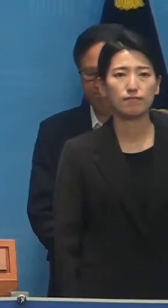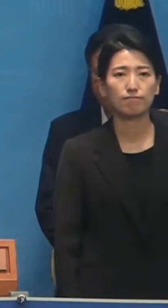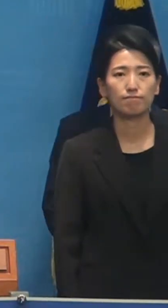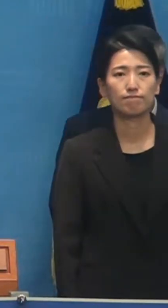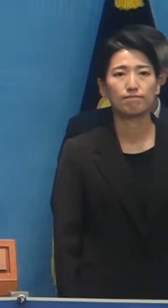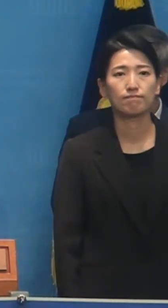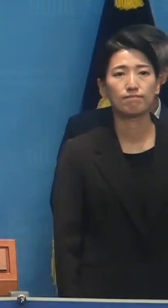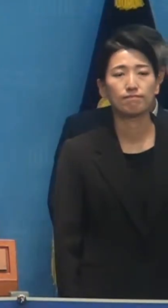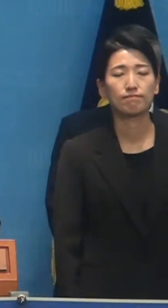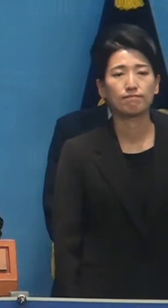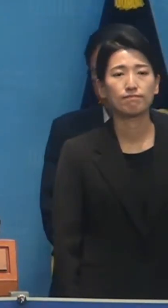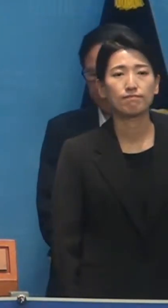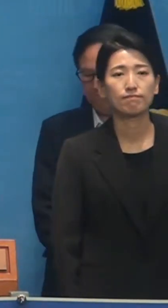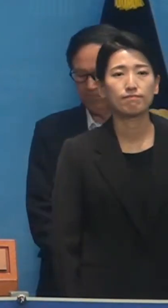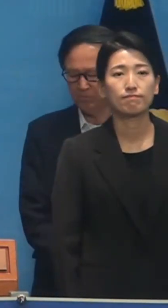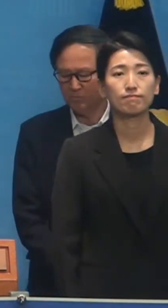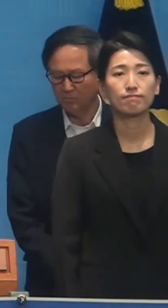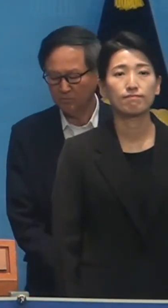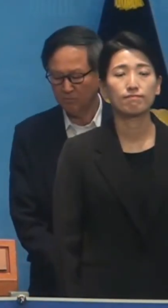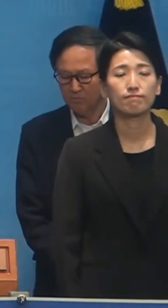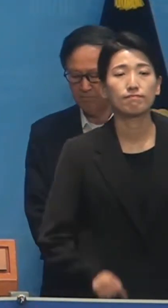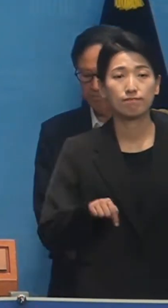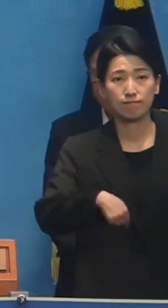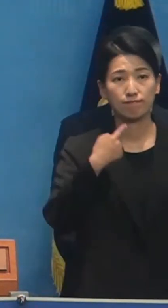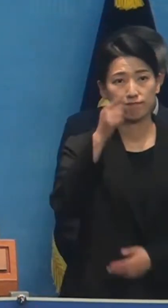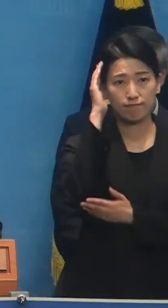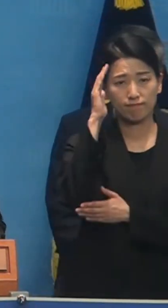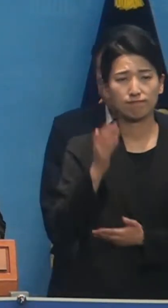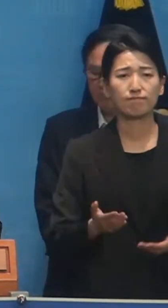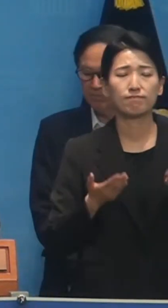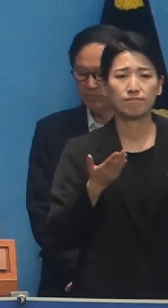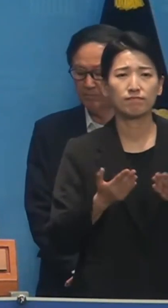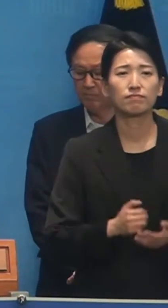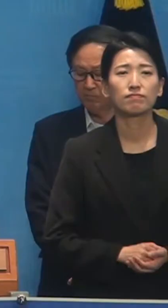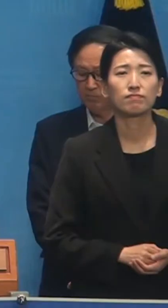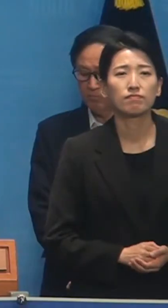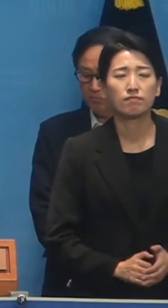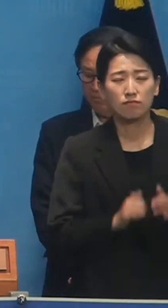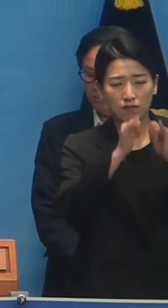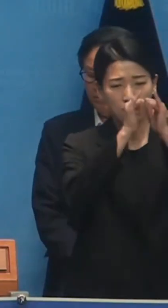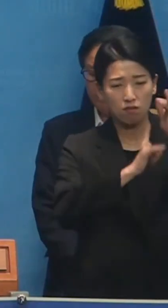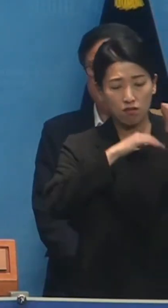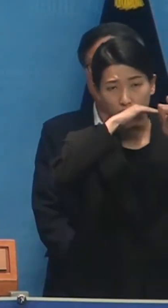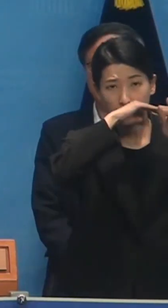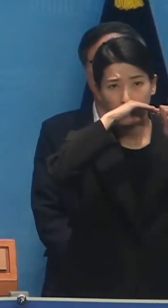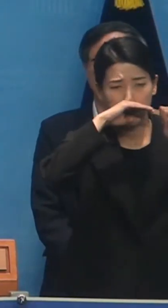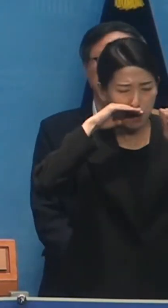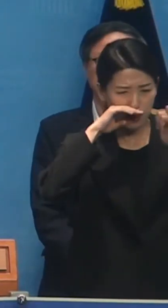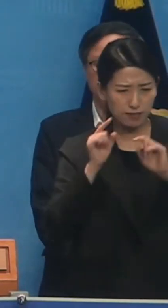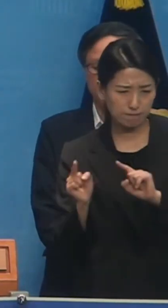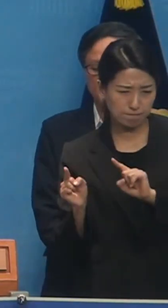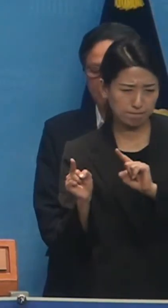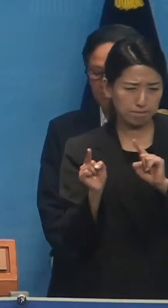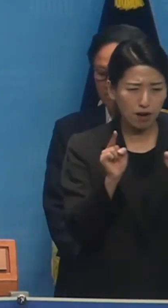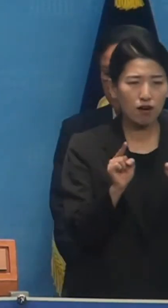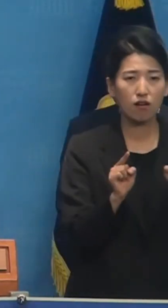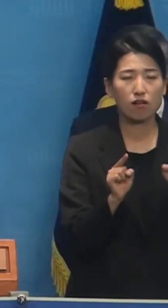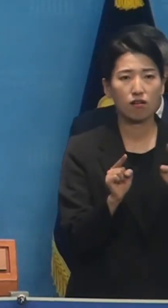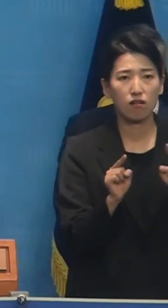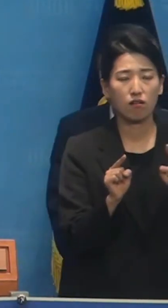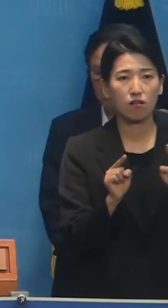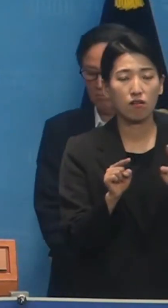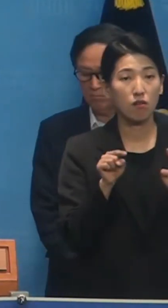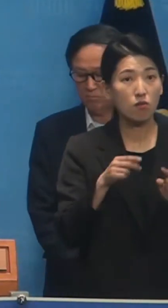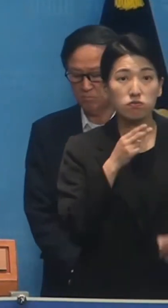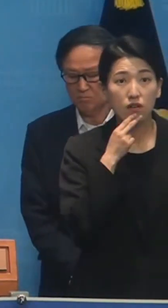네, 이어서 되겠습니다. 의결단자 의견입니다. 역사를 바로 세우지 않으면 앞으로 누가